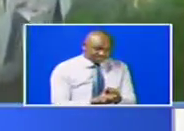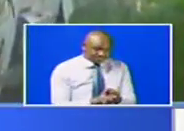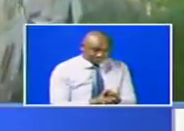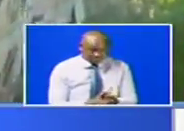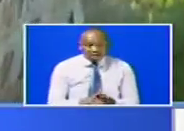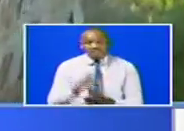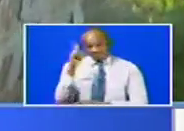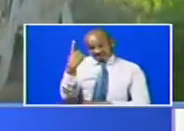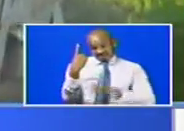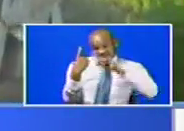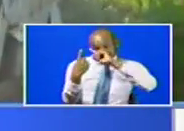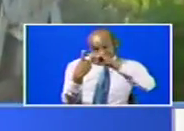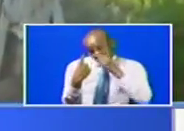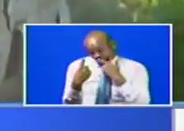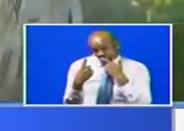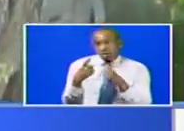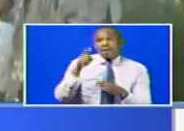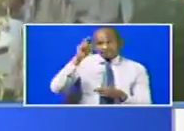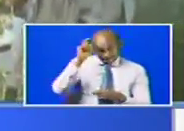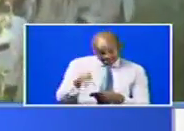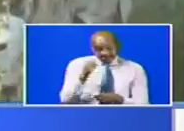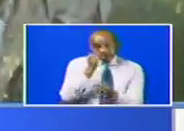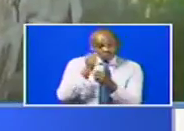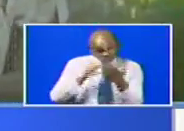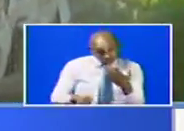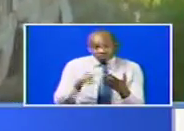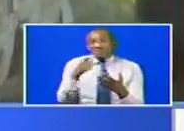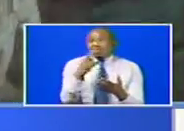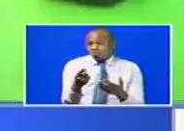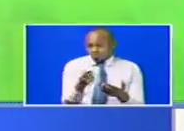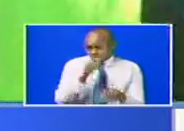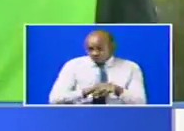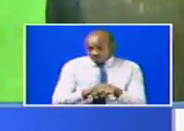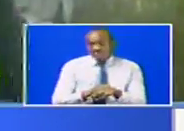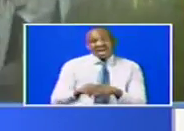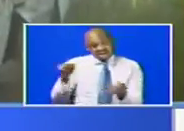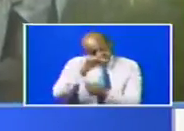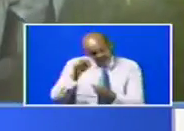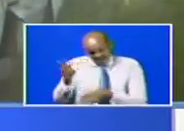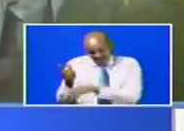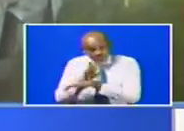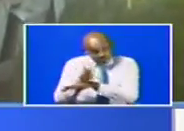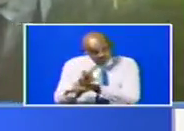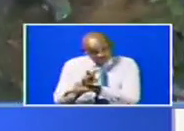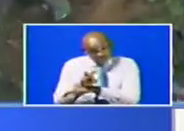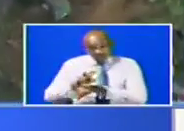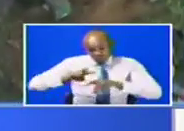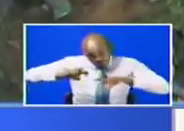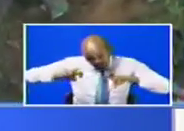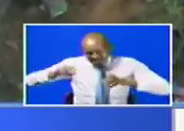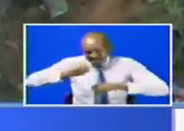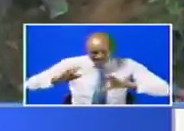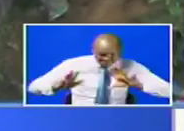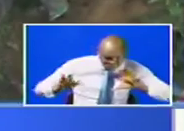La kwanza, lazima ukafanya ile umesema vizuri, inaitwa vehicle inspection. Ama kuiangalia gari